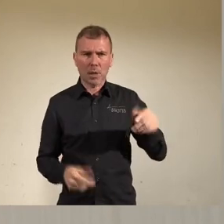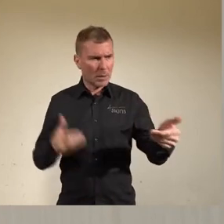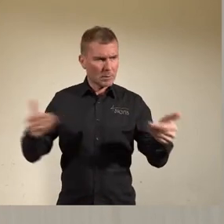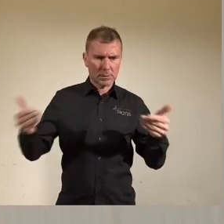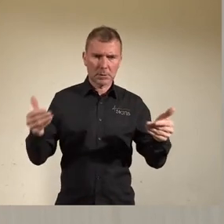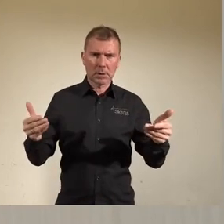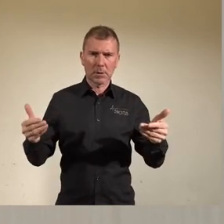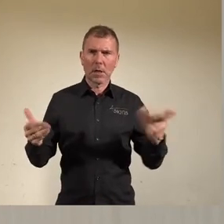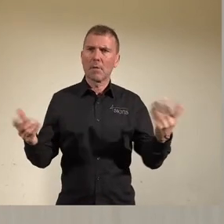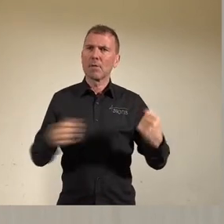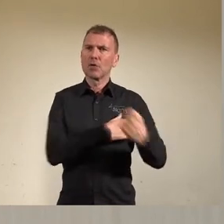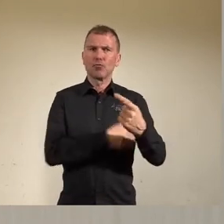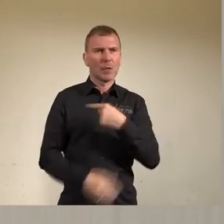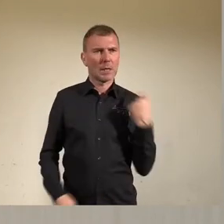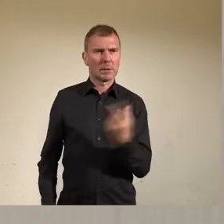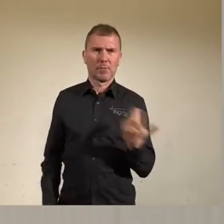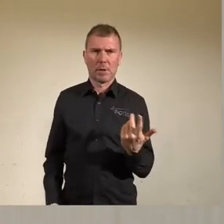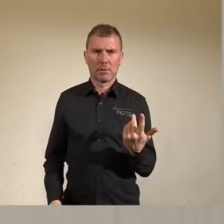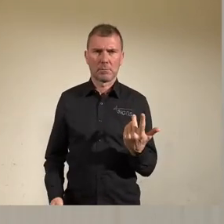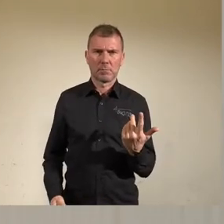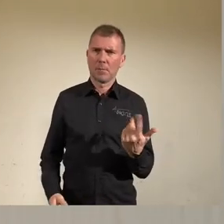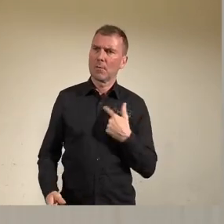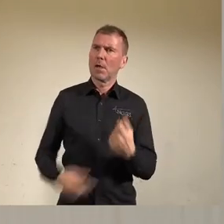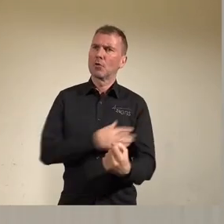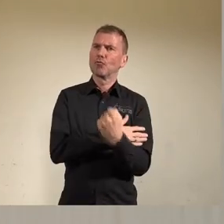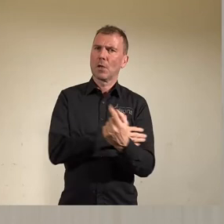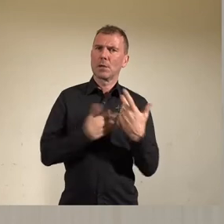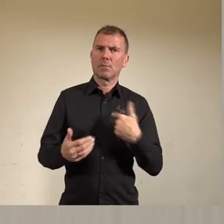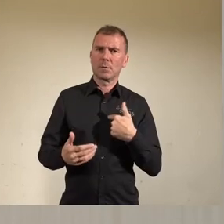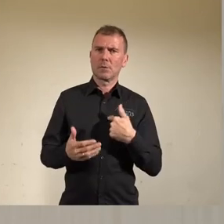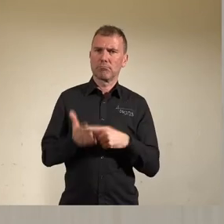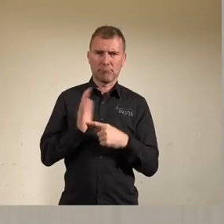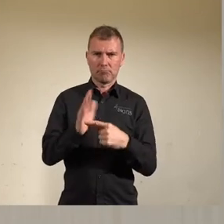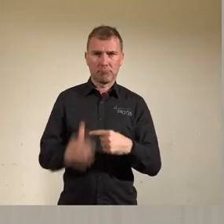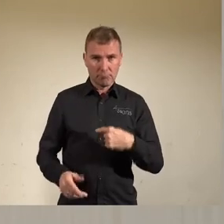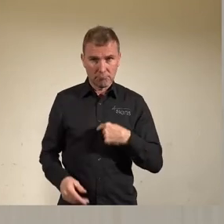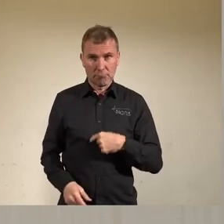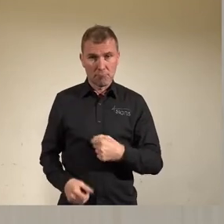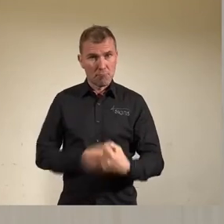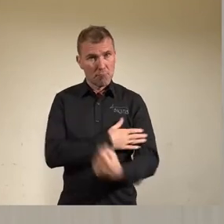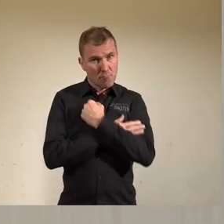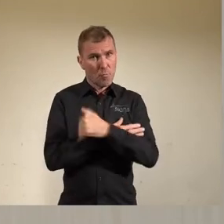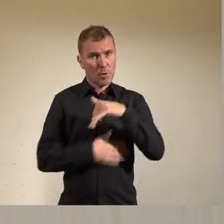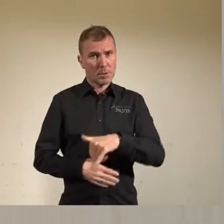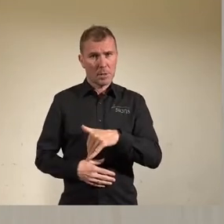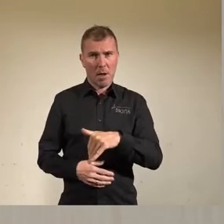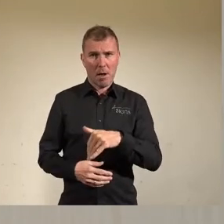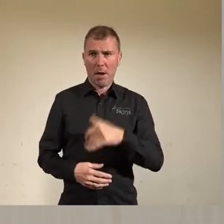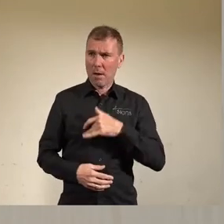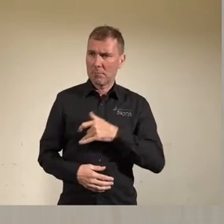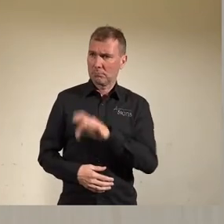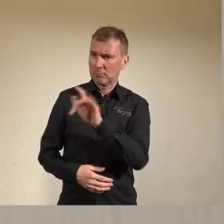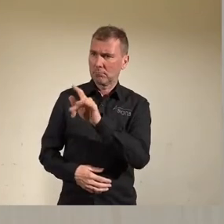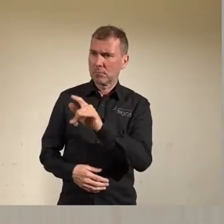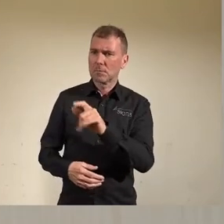wie stark ist man, wie stark kann man sich, artikuliert man sich, traut man sich das, kriegt man Gegenwind aus der